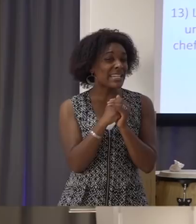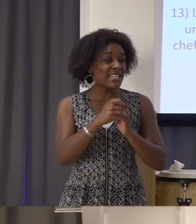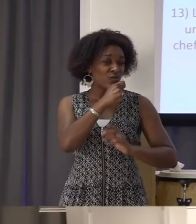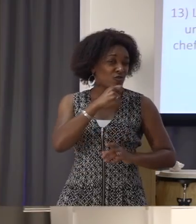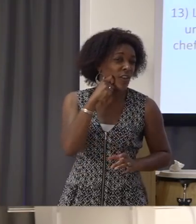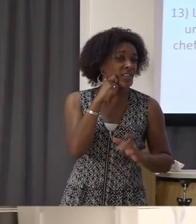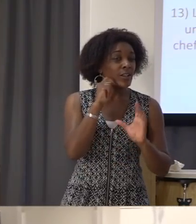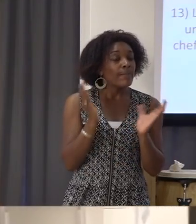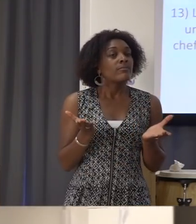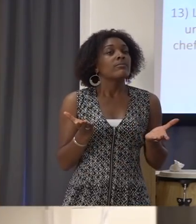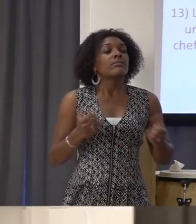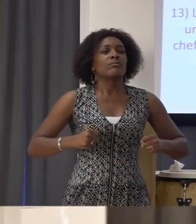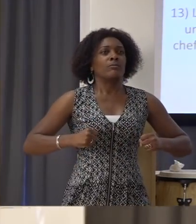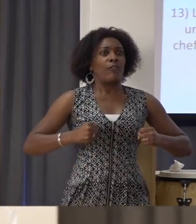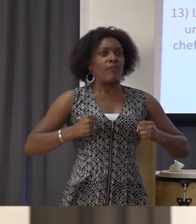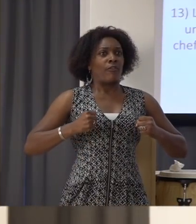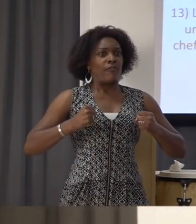Alléluia.